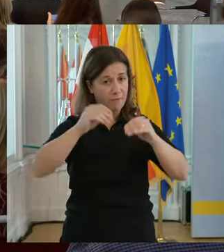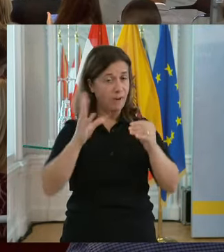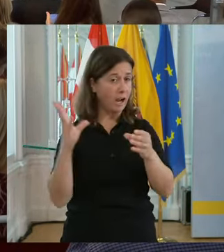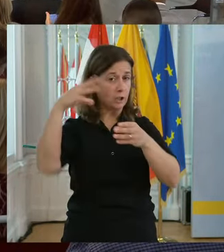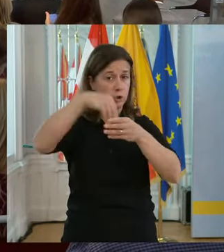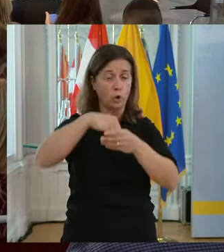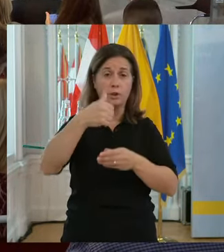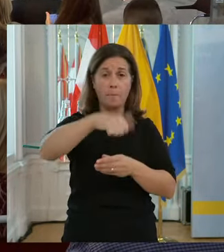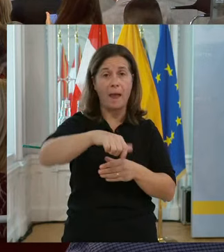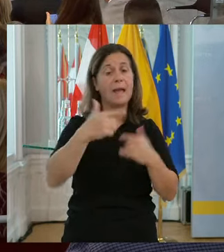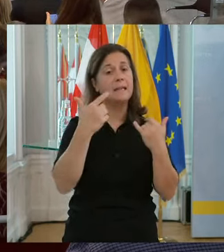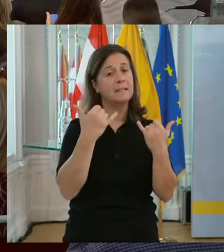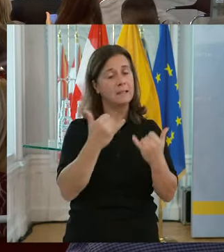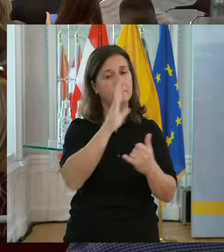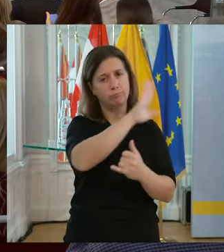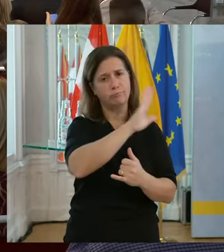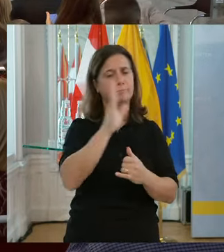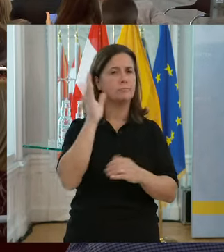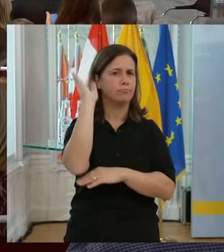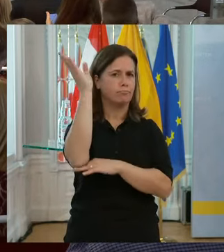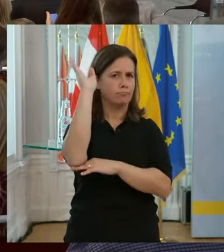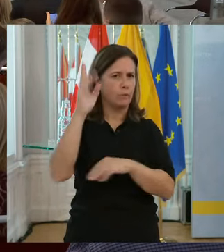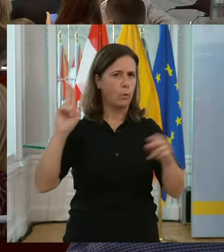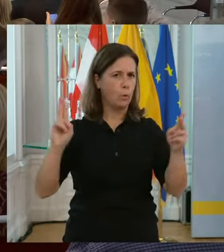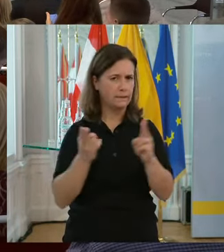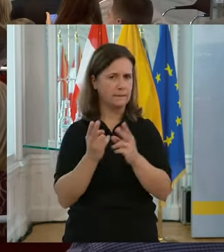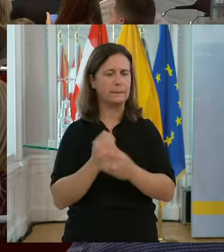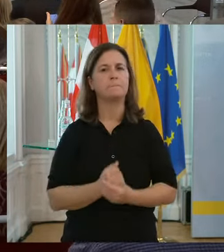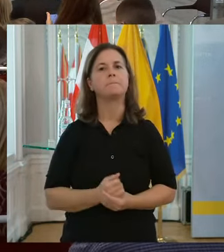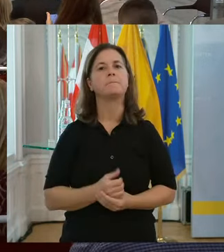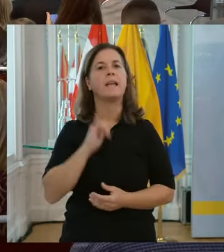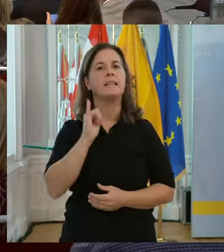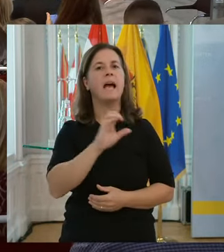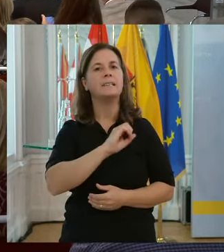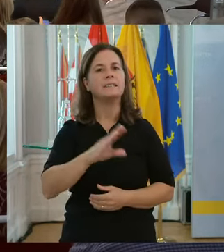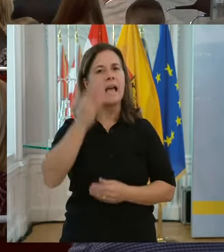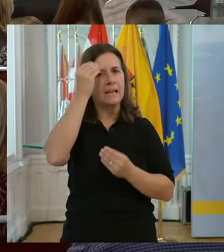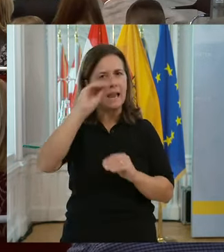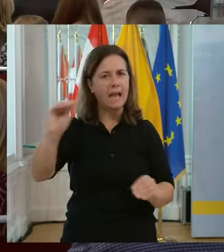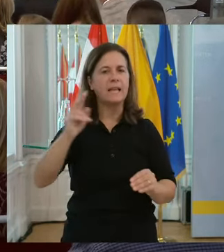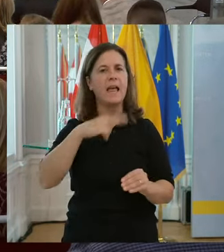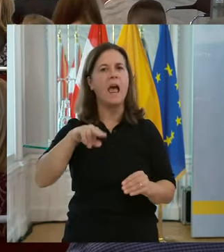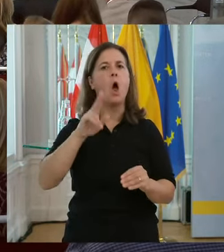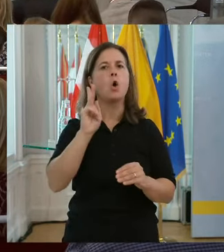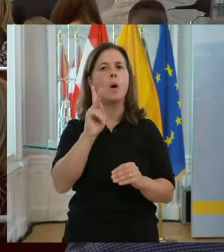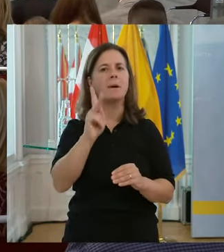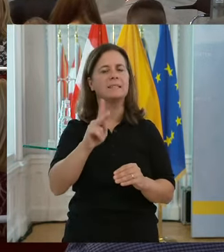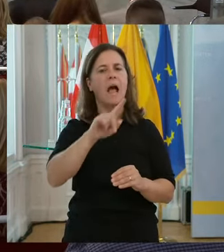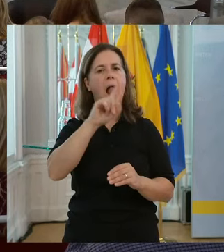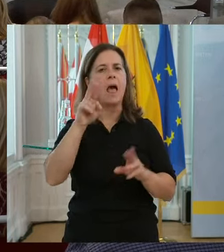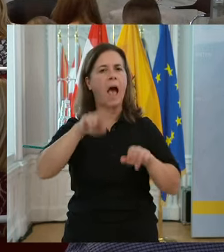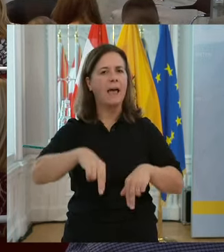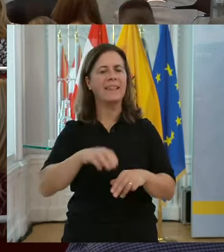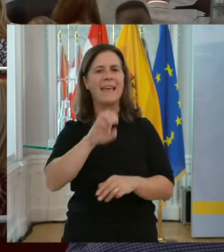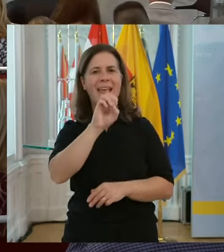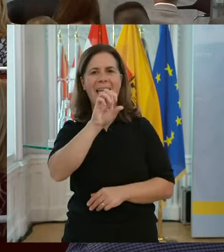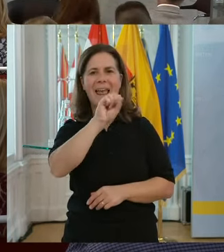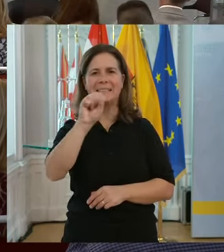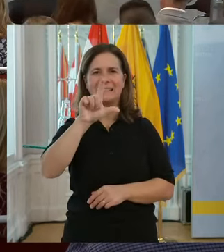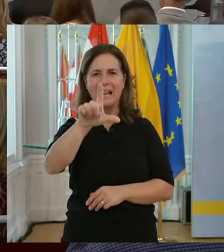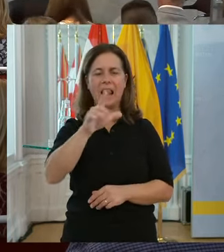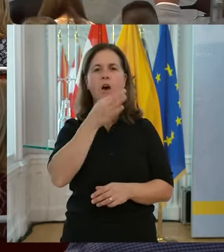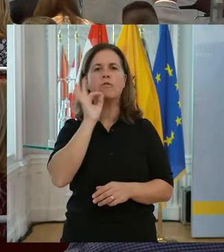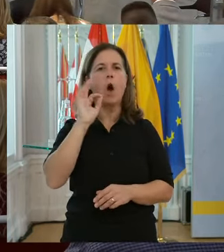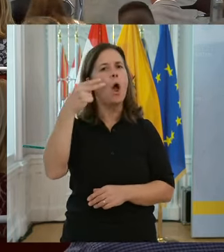dabei. Ich darf Sie jetzt um Ihre Worte bitten. Bitte schön. Ja, sehr geehrter Herr Kommerzialrat Essl, sehr geehrte